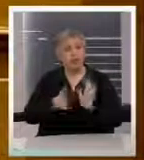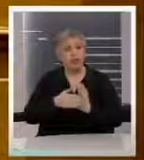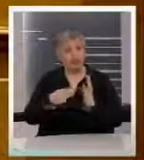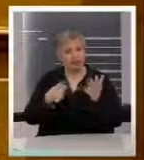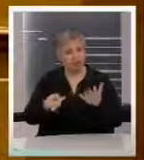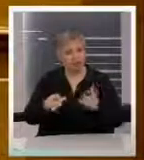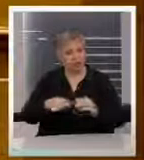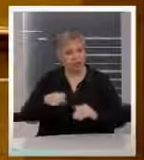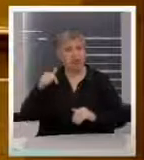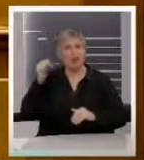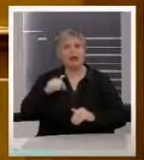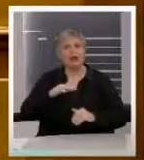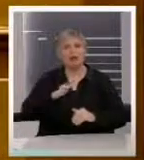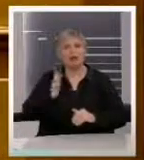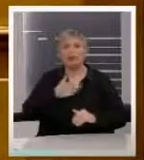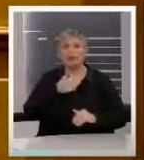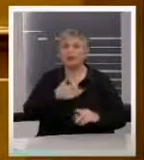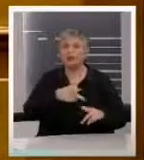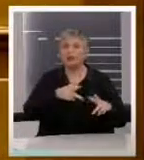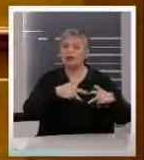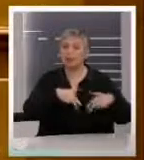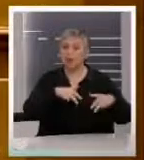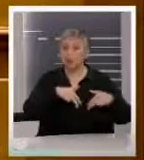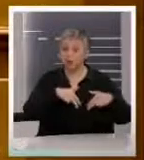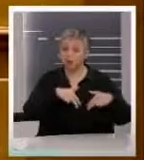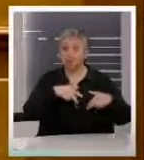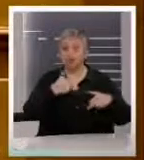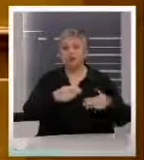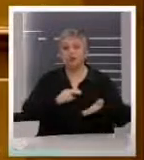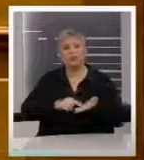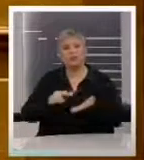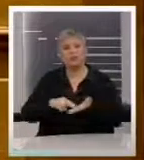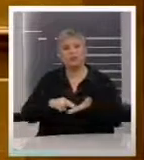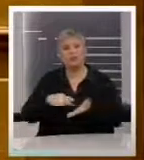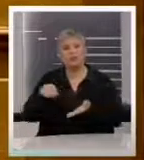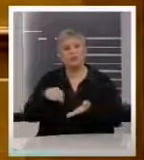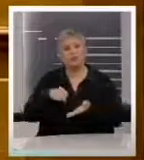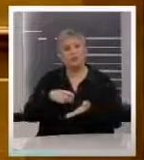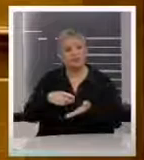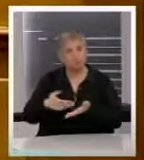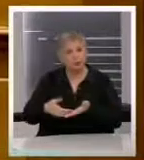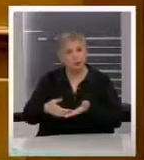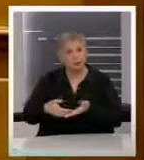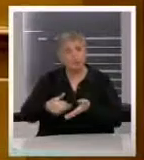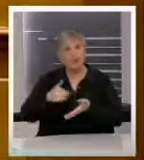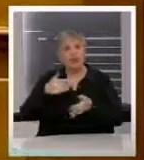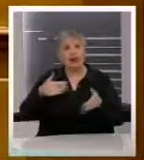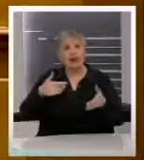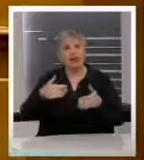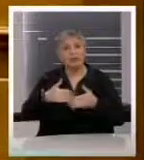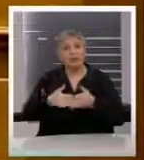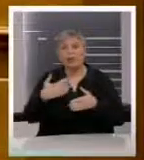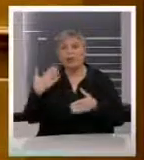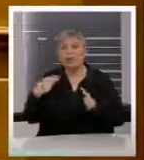του κράτους ως εργοδότη υπέρ ΕΦΚΑ για το προσωπικό που υπαγόταν στο συνταξιοδοτικό καθεστώς του Δημοσίου έως 31 Δεκεμβρίου του